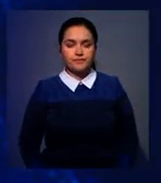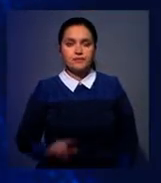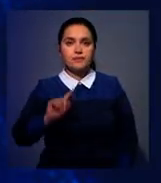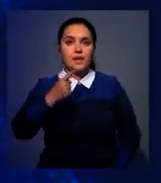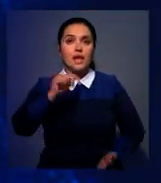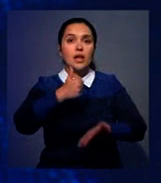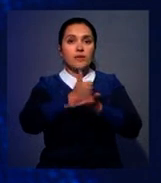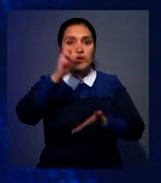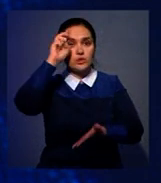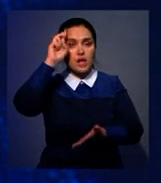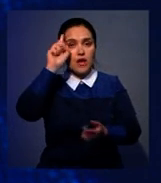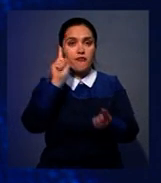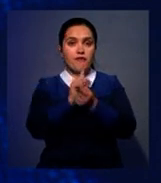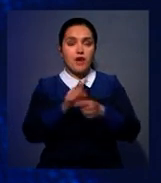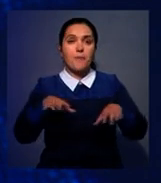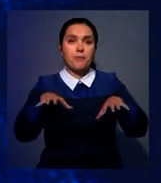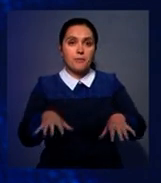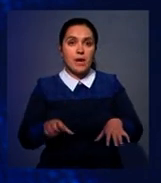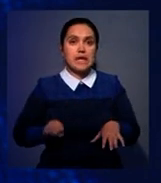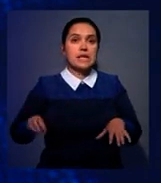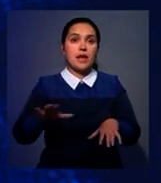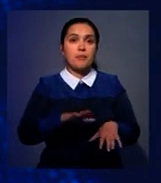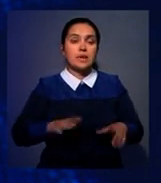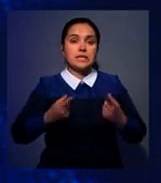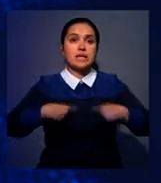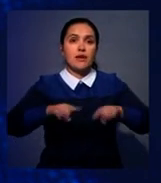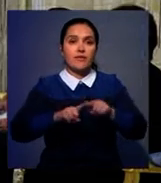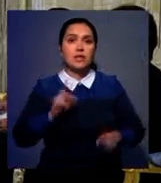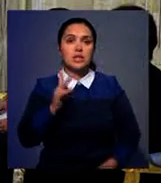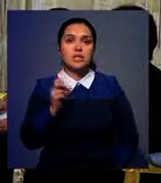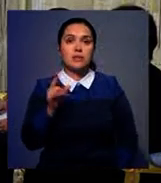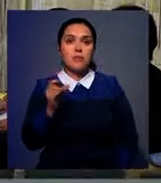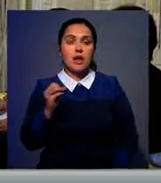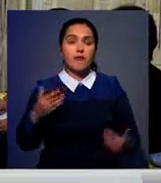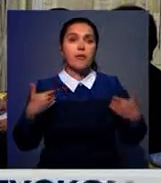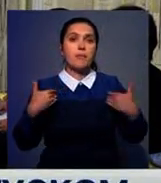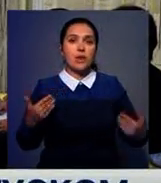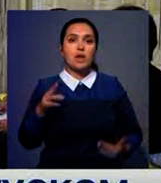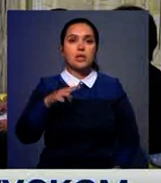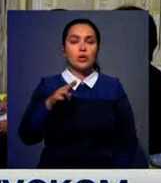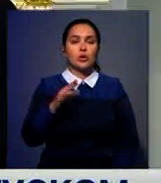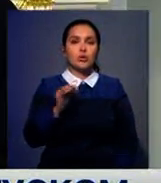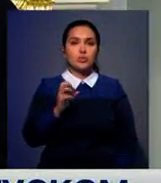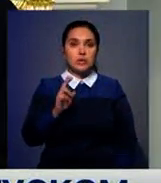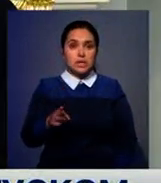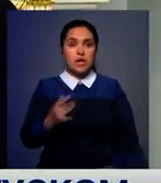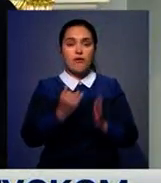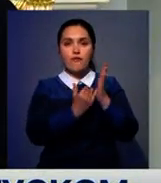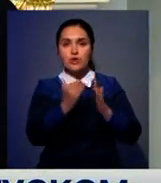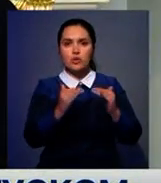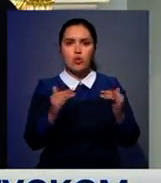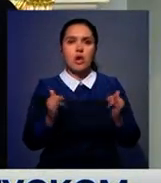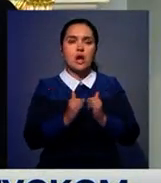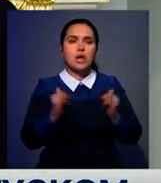Первый президент Казахстана встретился с председателем Европейского совета. Нурсултан Назарбаев поприветствовал Дональда Туска и отметил высокий уровень